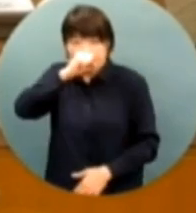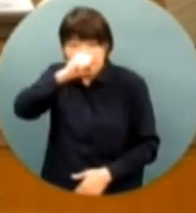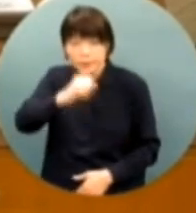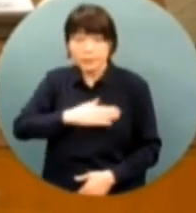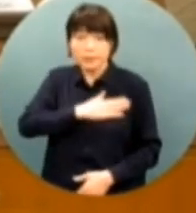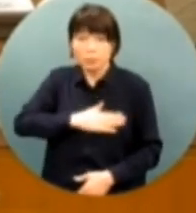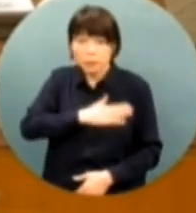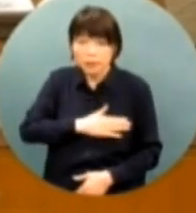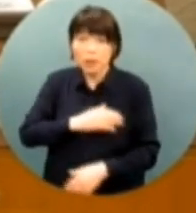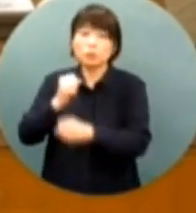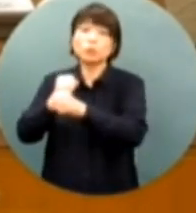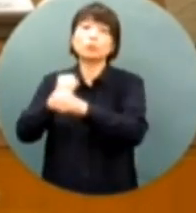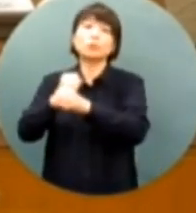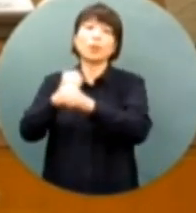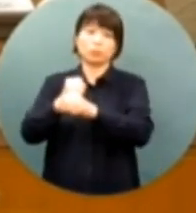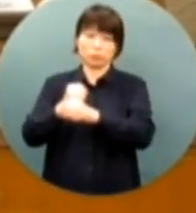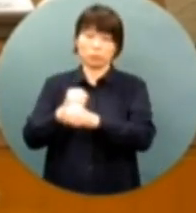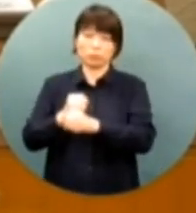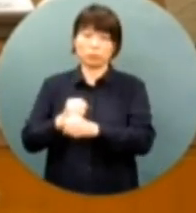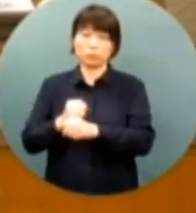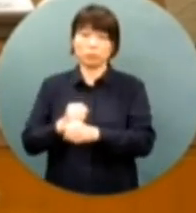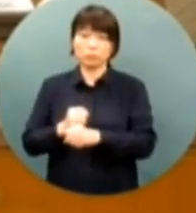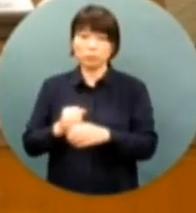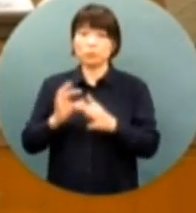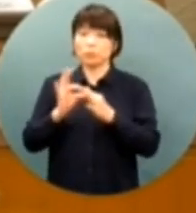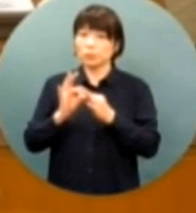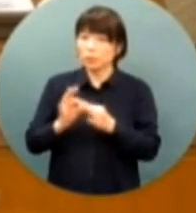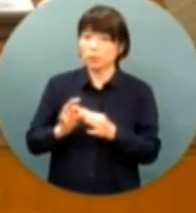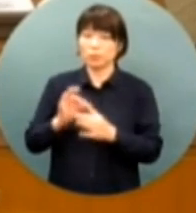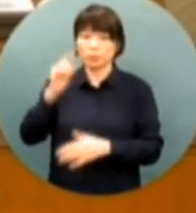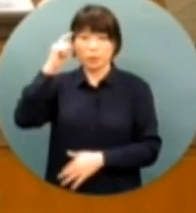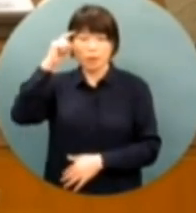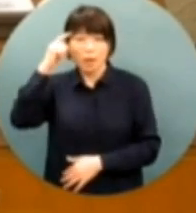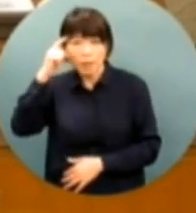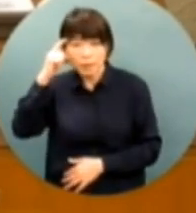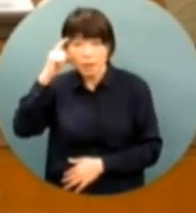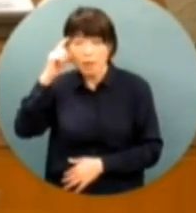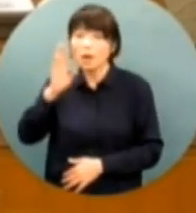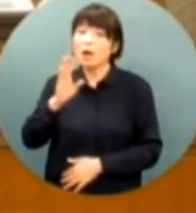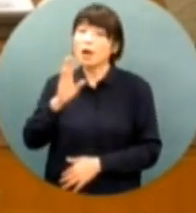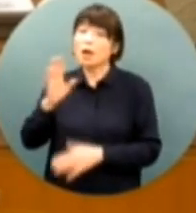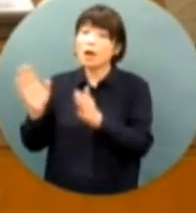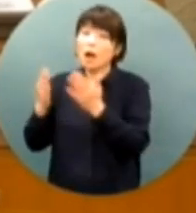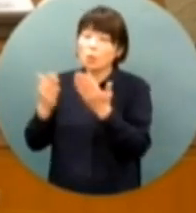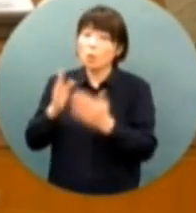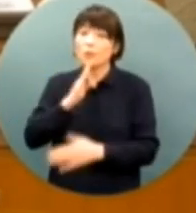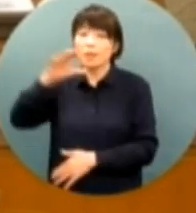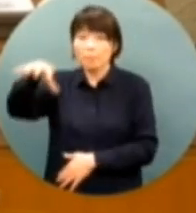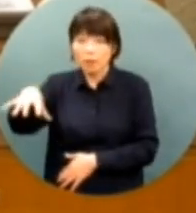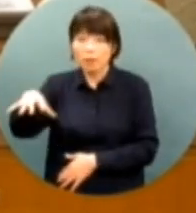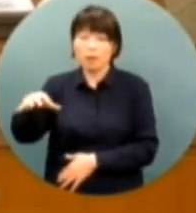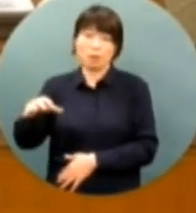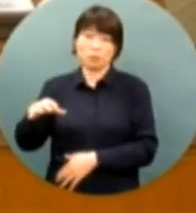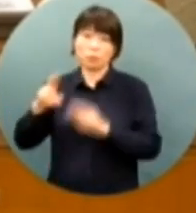ことということもやっぱりあるんではないだろうか。で、それをどう考えるかは、それ学校現場がその曲を使うかどうかはご